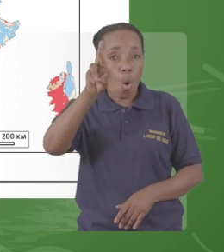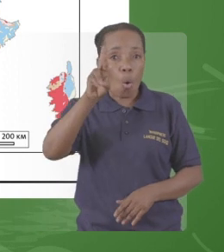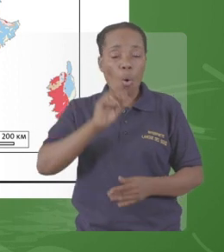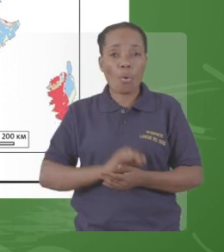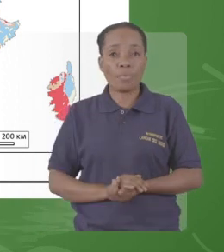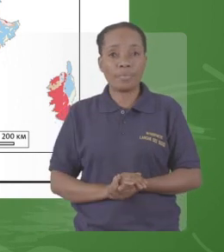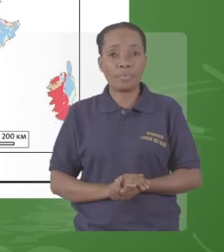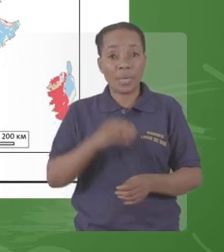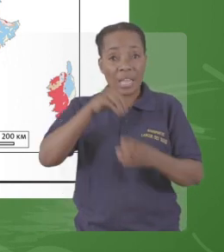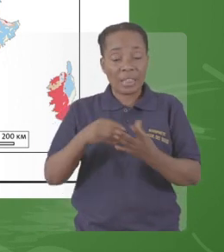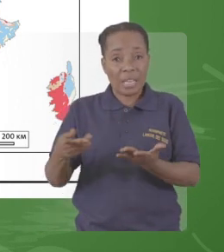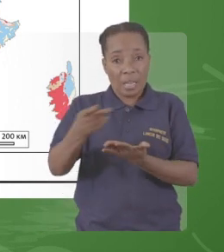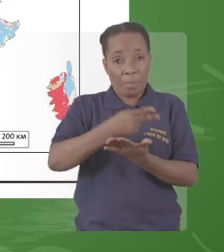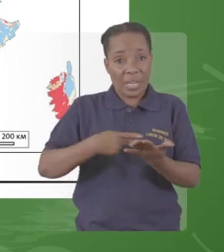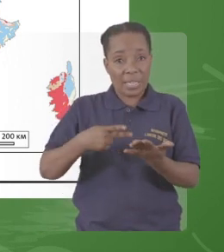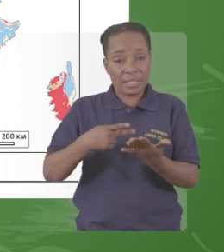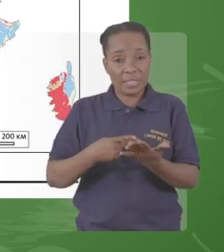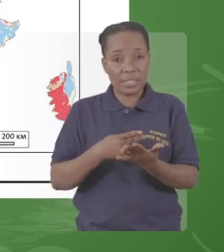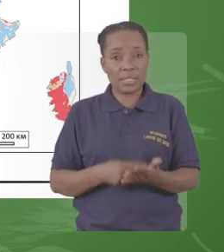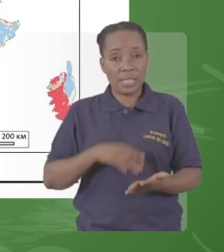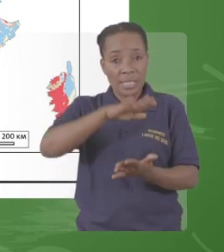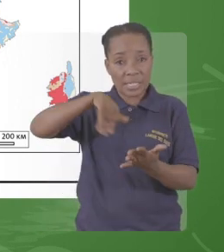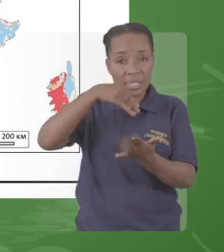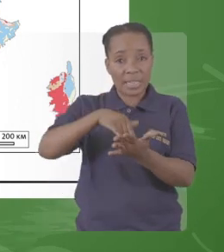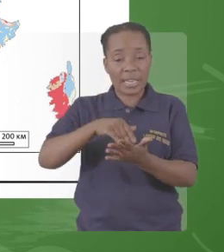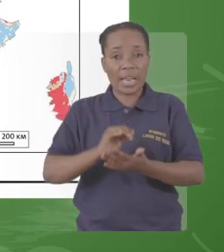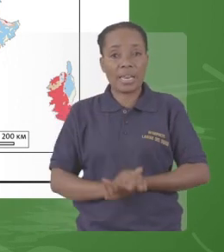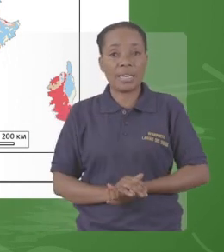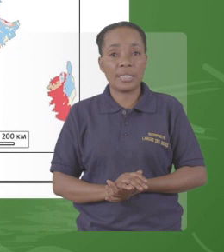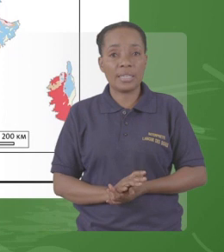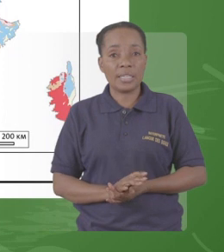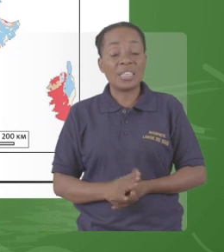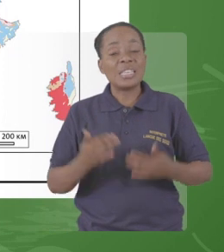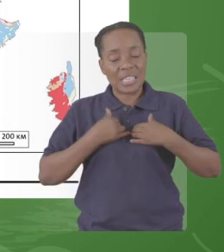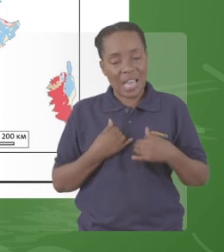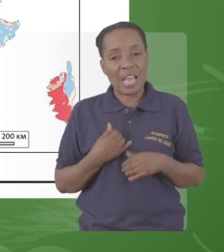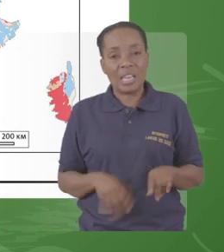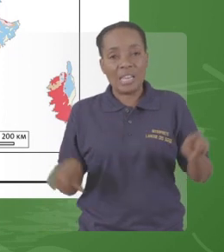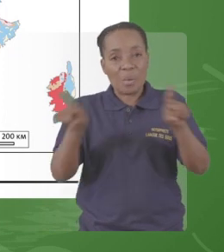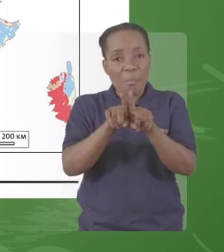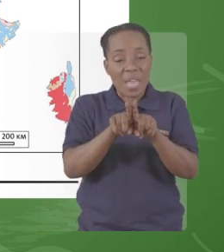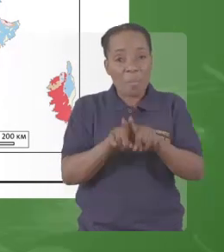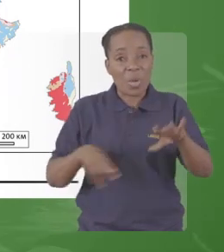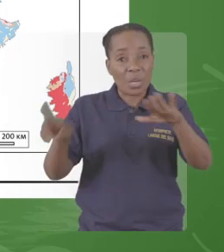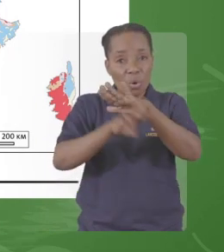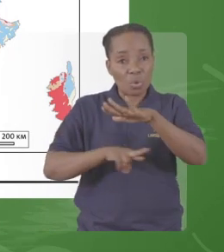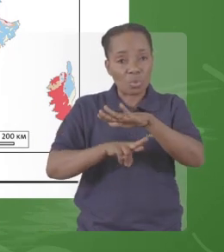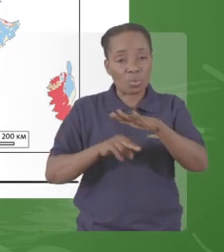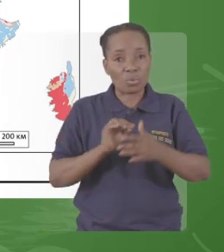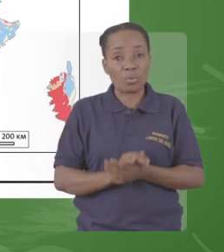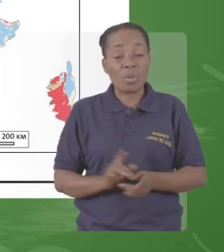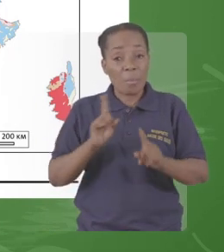Dans la partie centrale, le massif central, nous avons pratiquement les mêmes ressources. C'est surtout